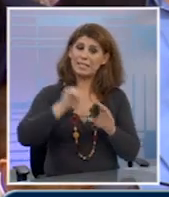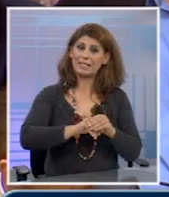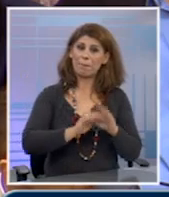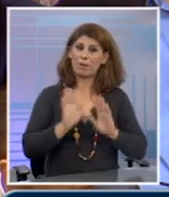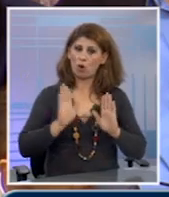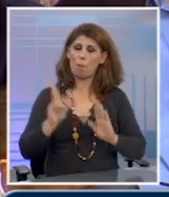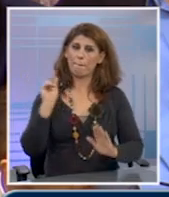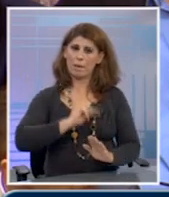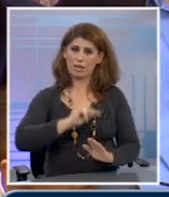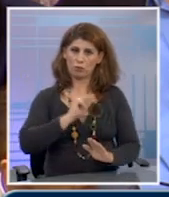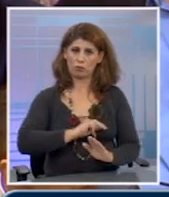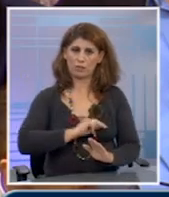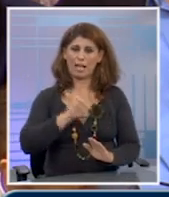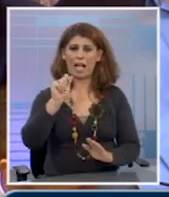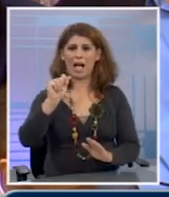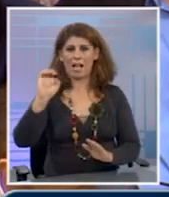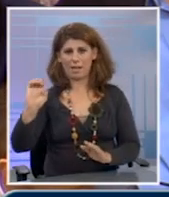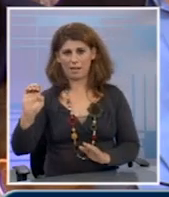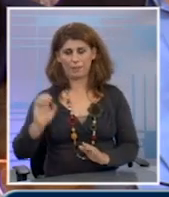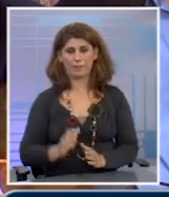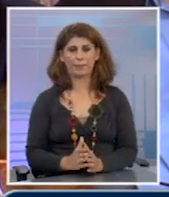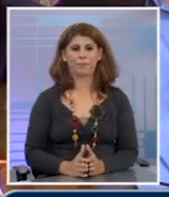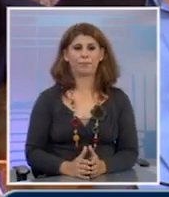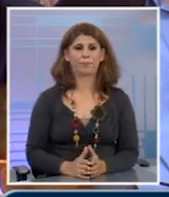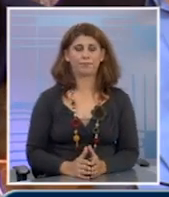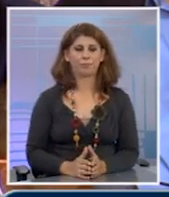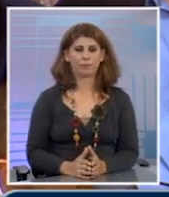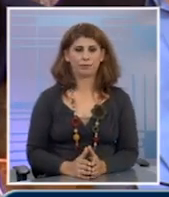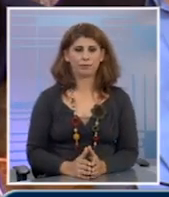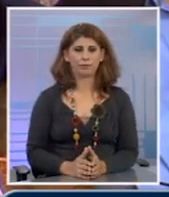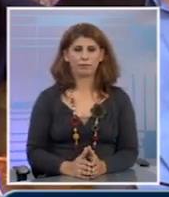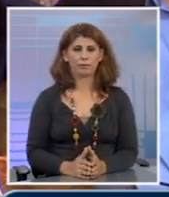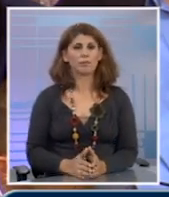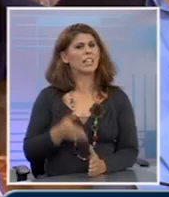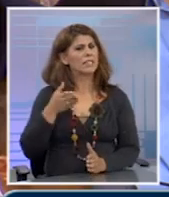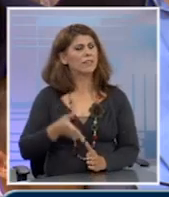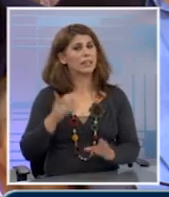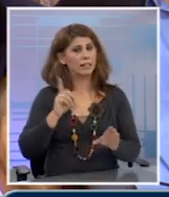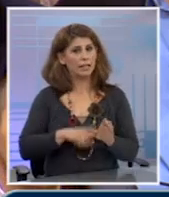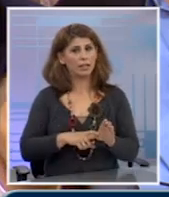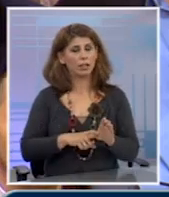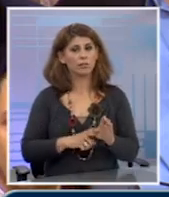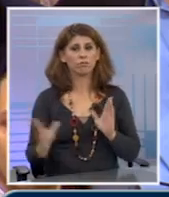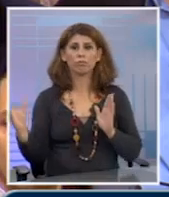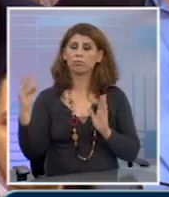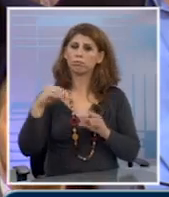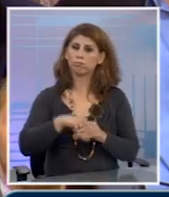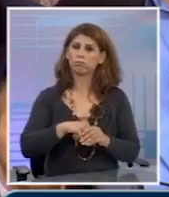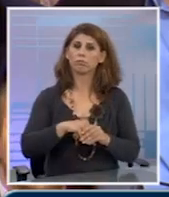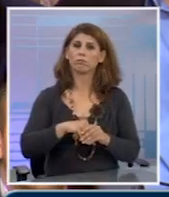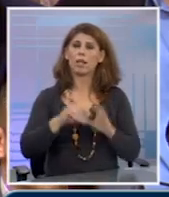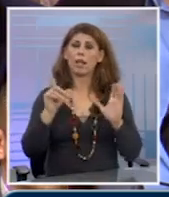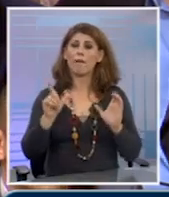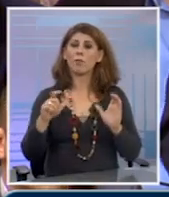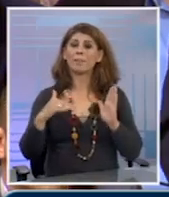περιουσία ανώνυμη εταιρεία μέσα σε αυτή συμπεριλαμβάνονται